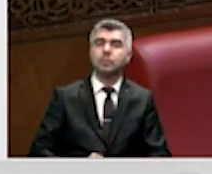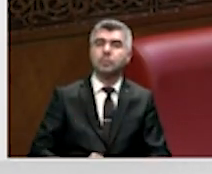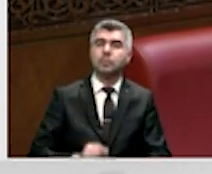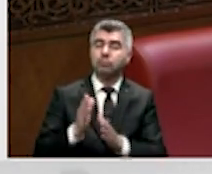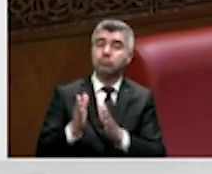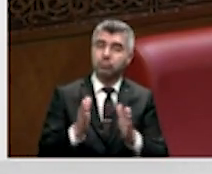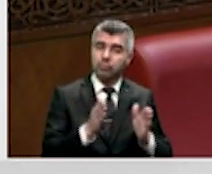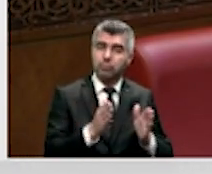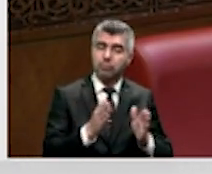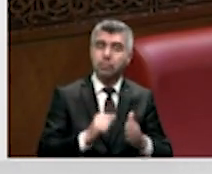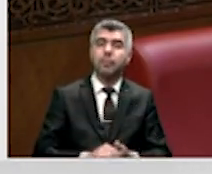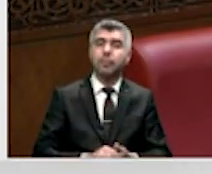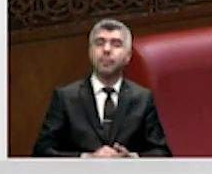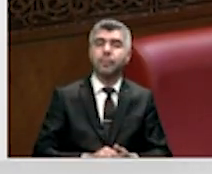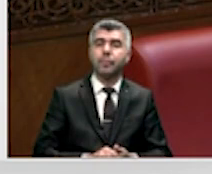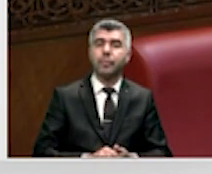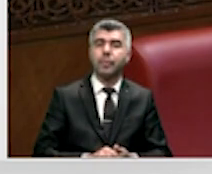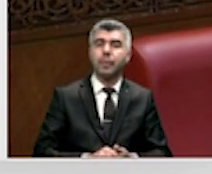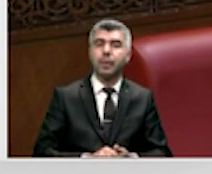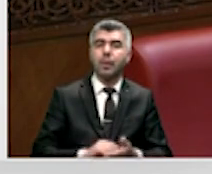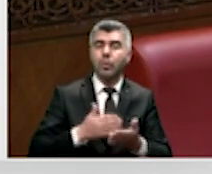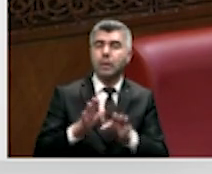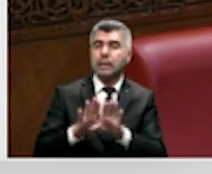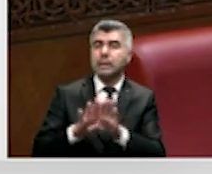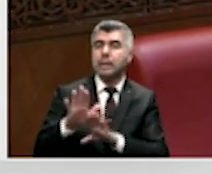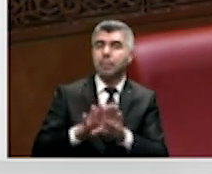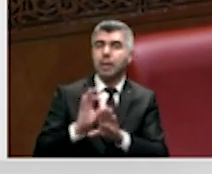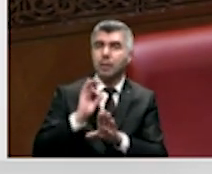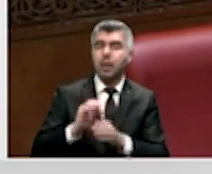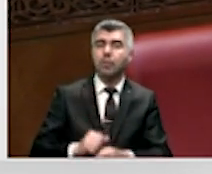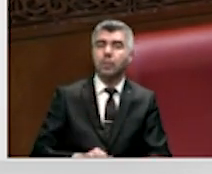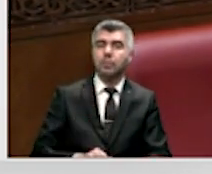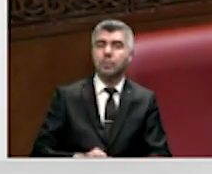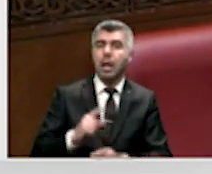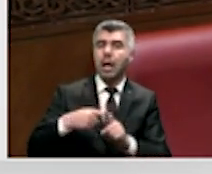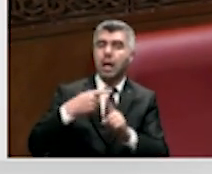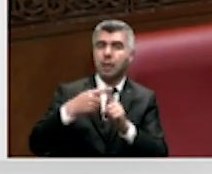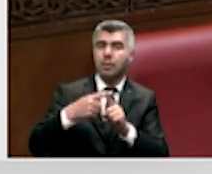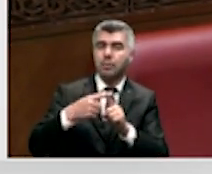تيتم من خلال هاد التدبير المفوض، وتيتم ايضا